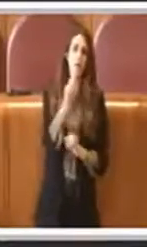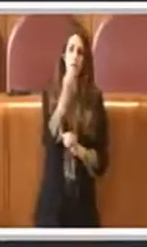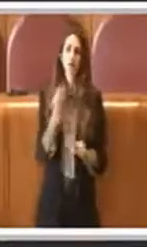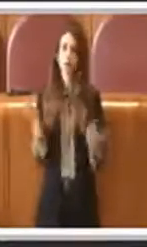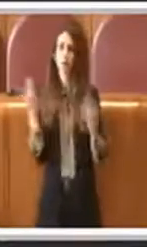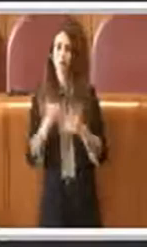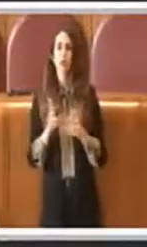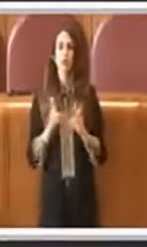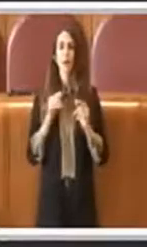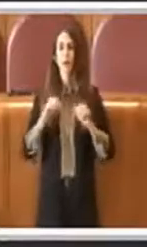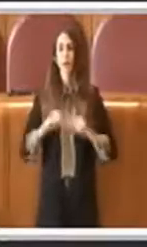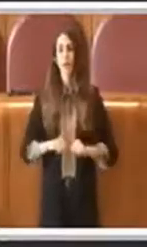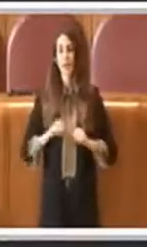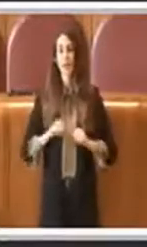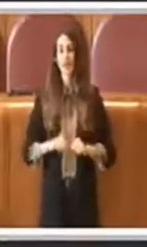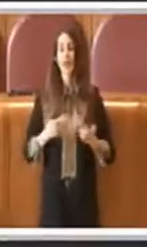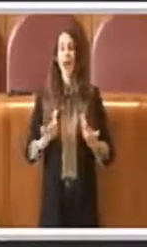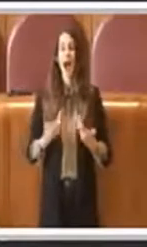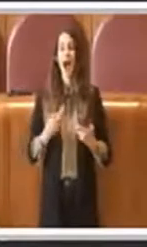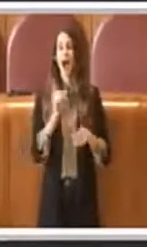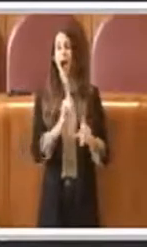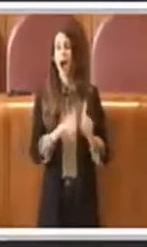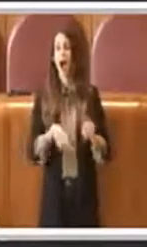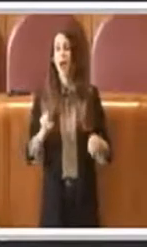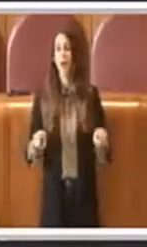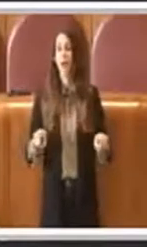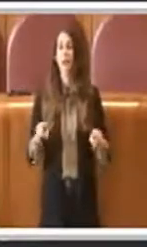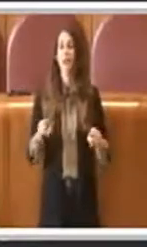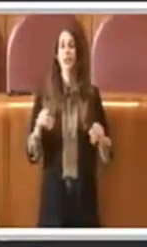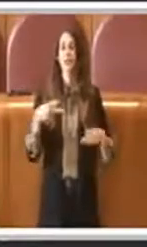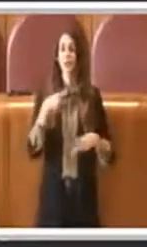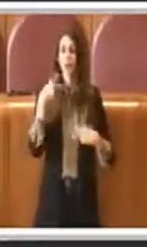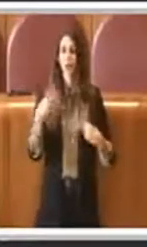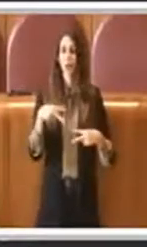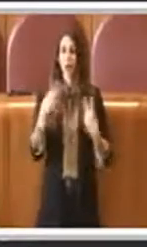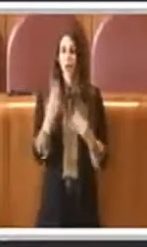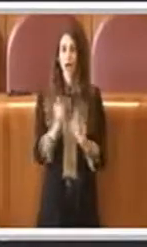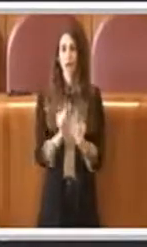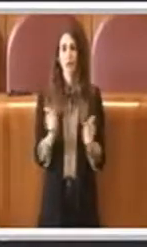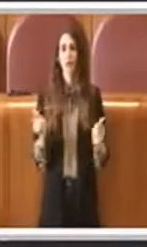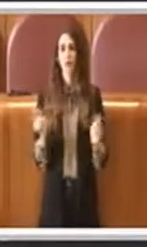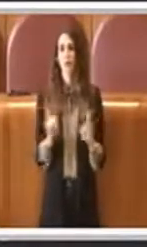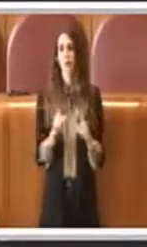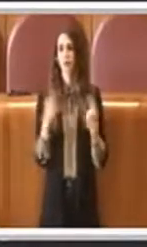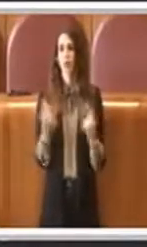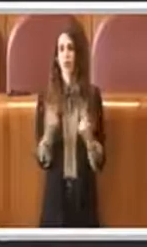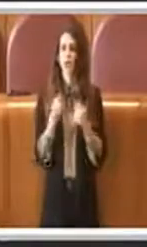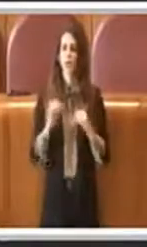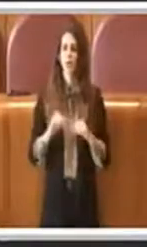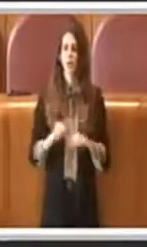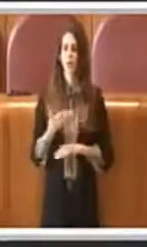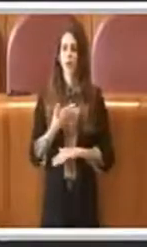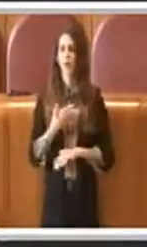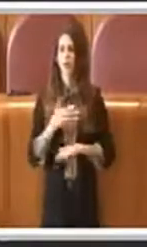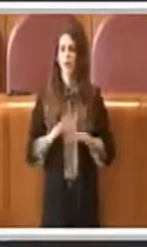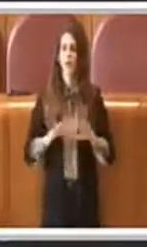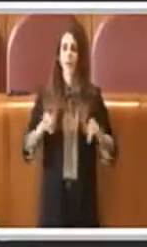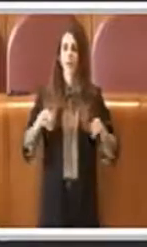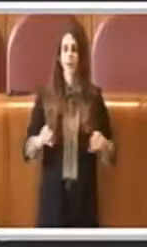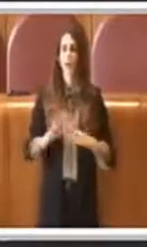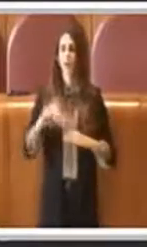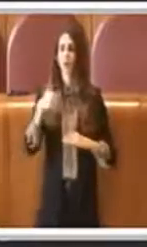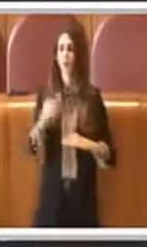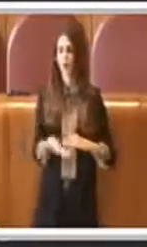ai quei ristoranti anche a quei ristoranti che non hanno la possibilità di di avere tavolini all'esterno